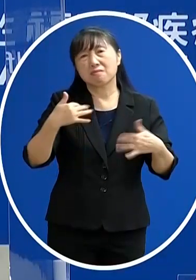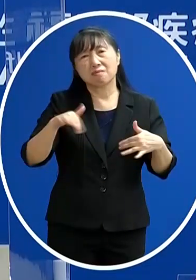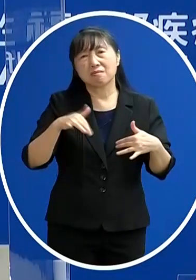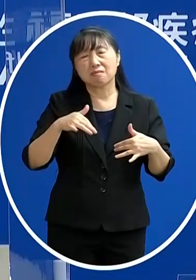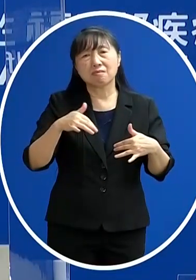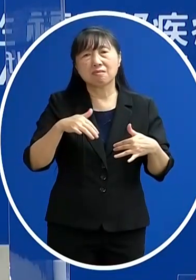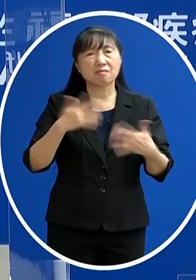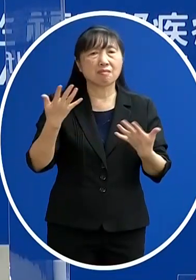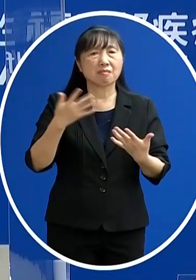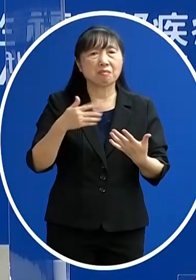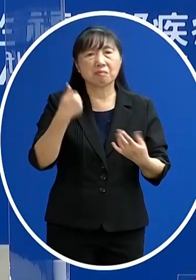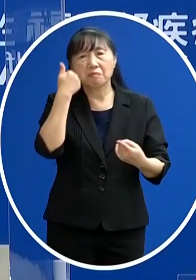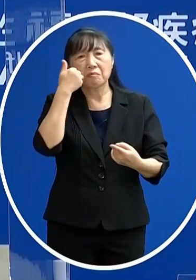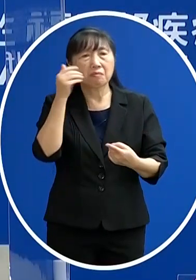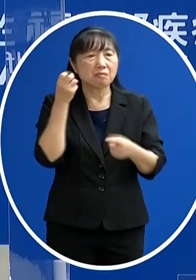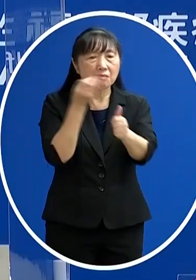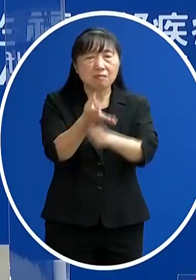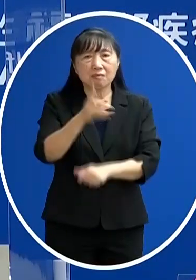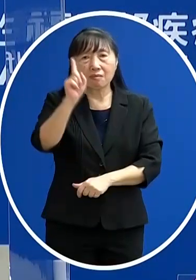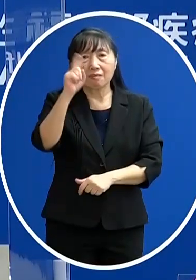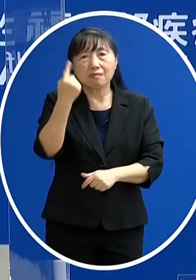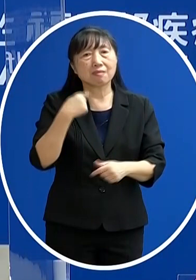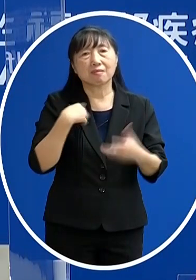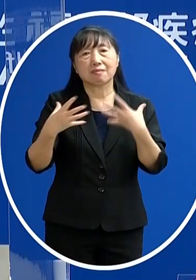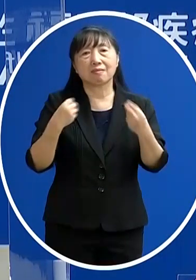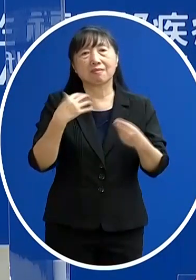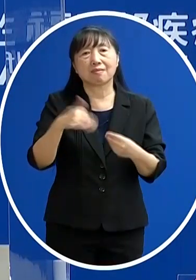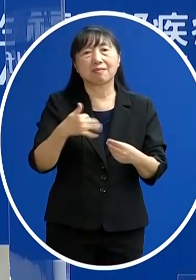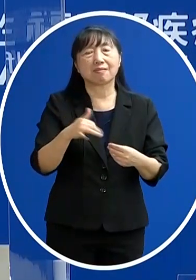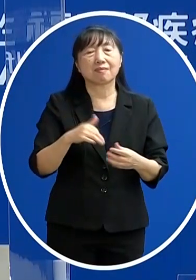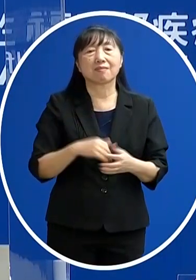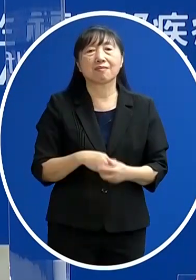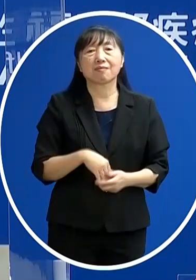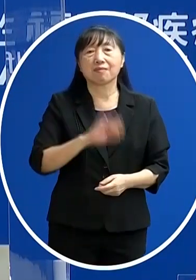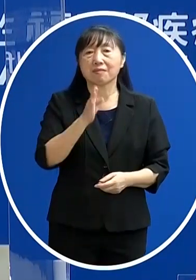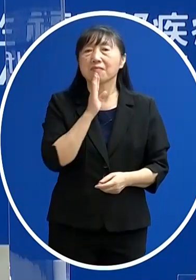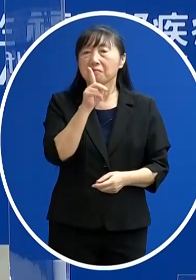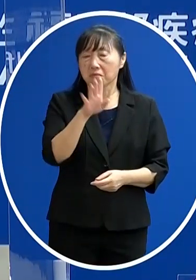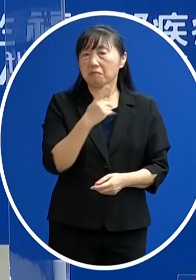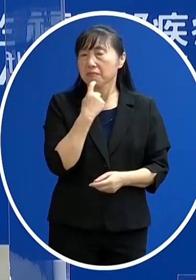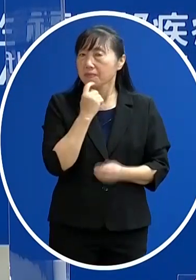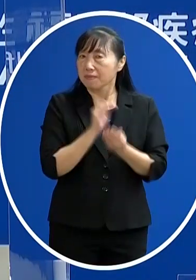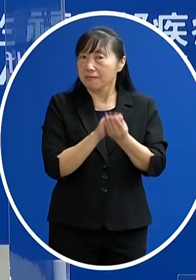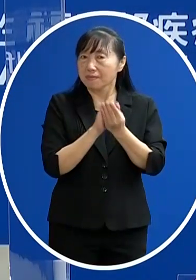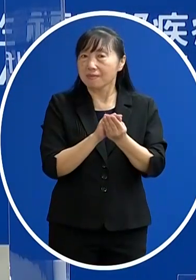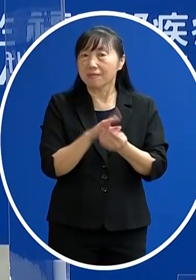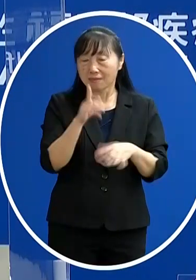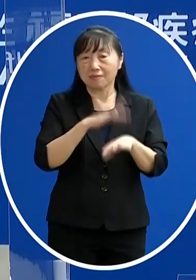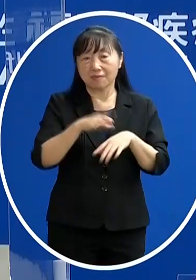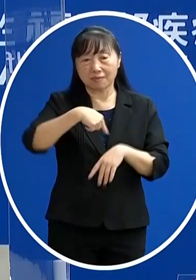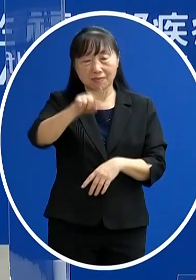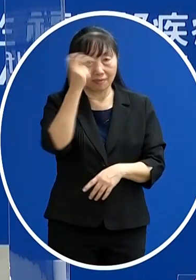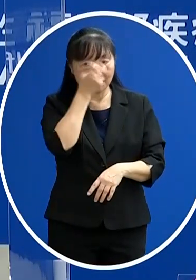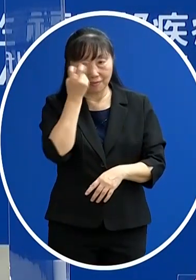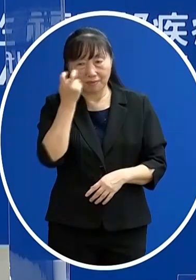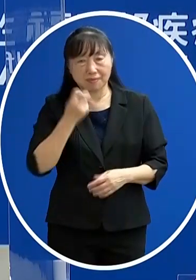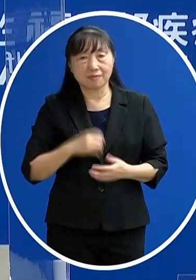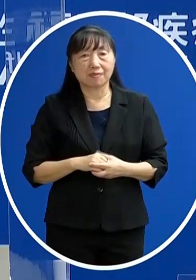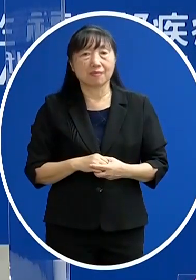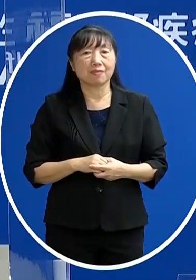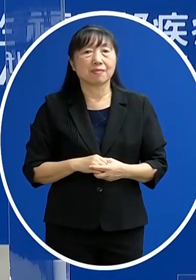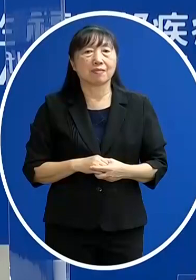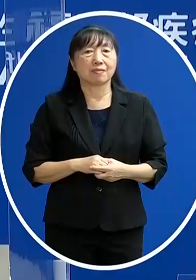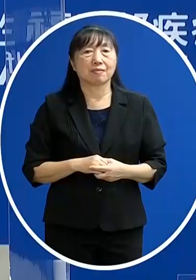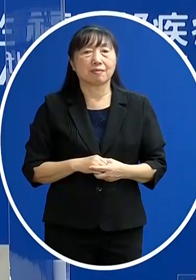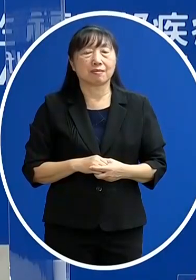关联的感染源哈，但是有一些假设。那从那些假设哈，那尽量再去查。那整